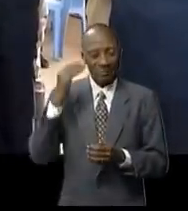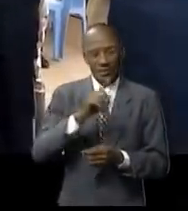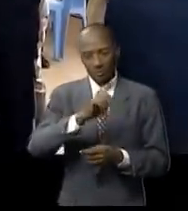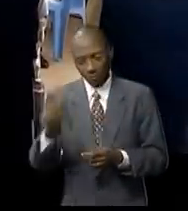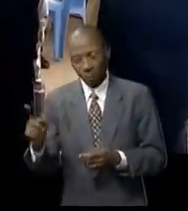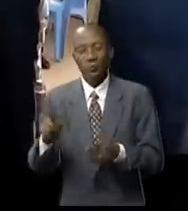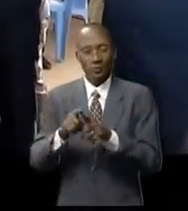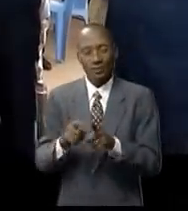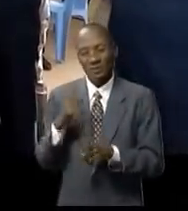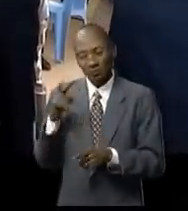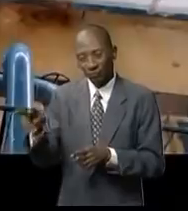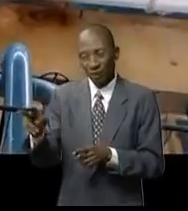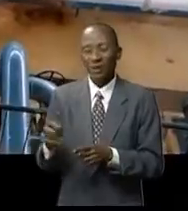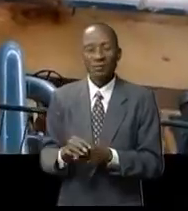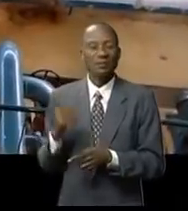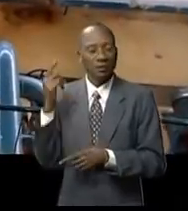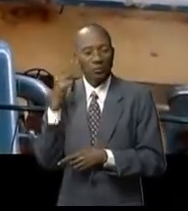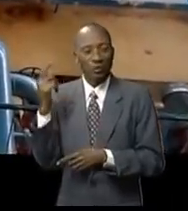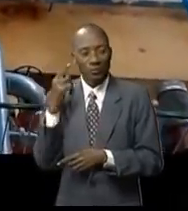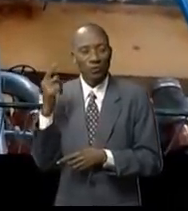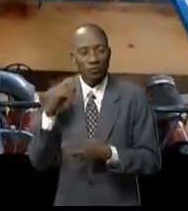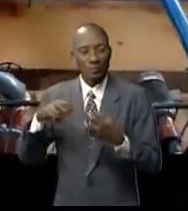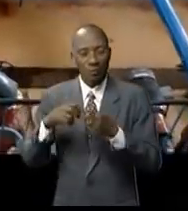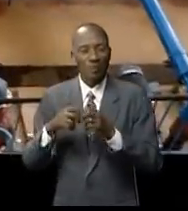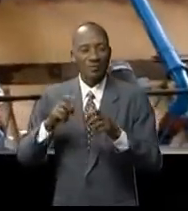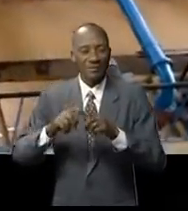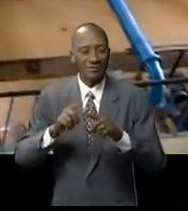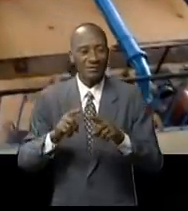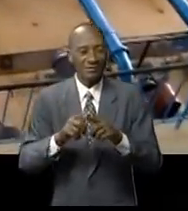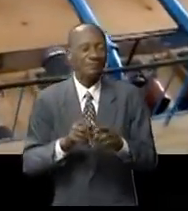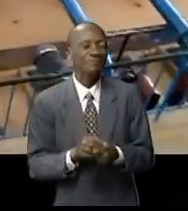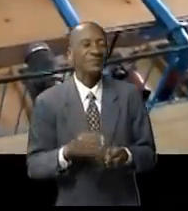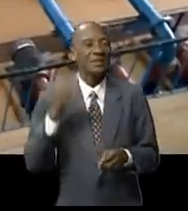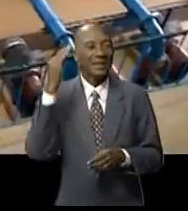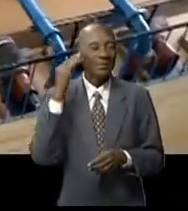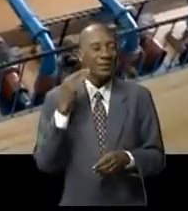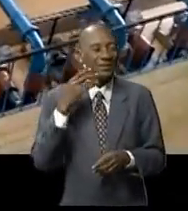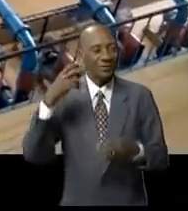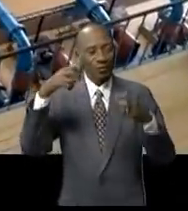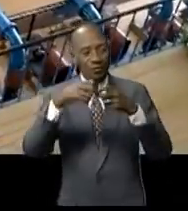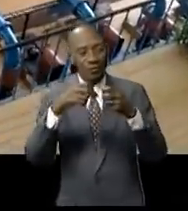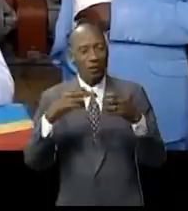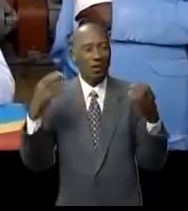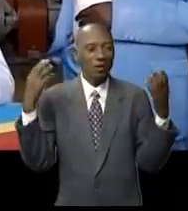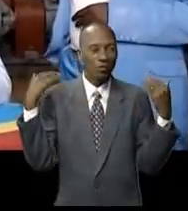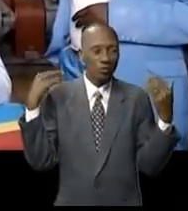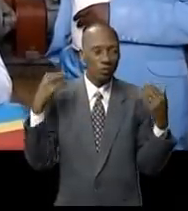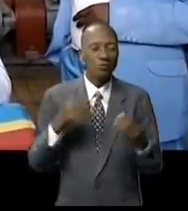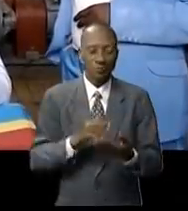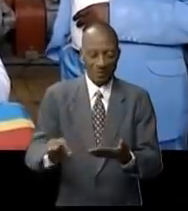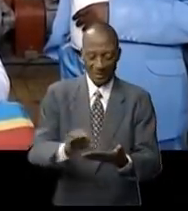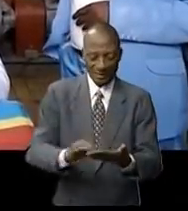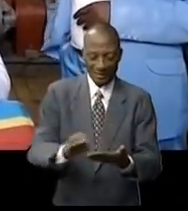fonctionnement. Et pour marquer son passage dans cette usine, le ministre des Ressources hydrauliques et électricité a laissé ses empreintes dans le livre